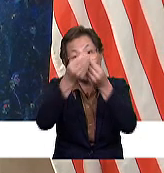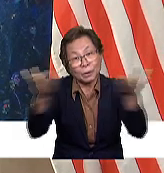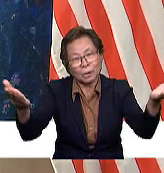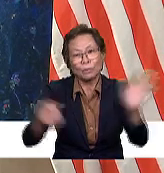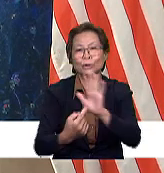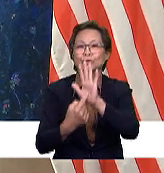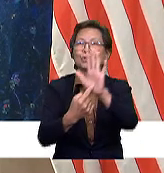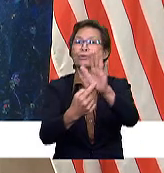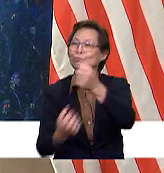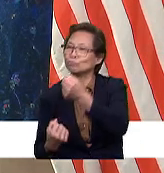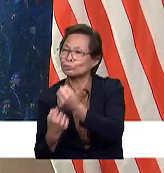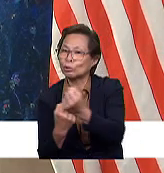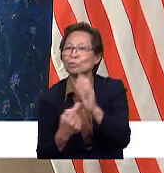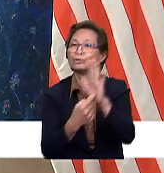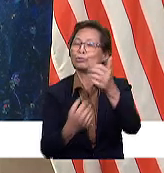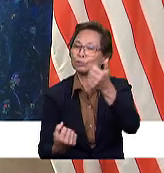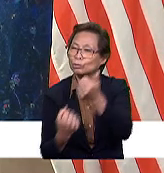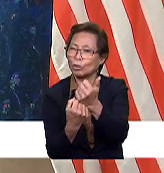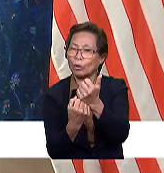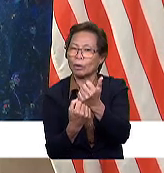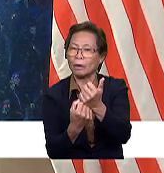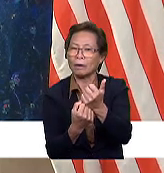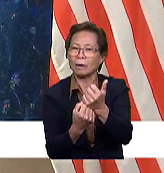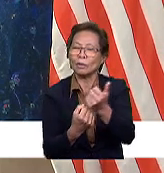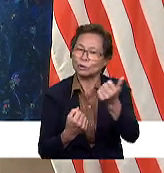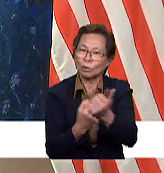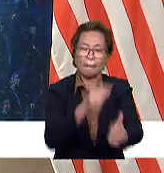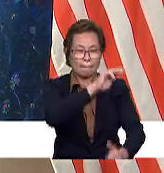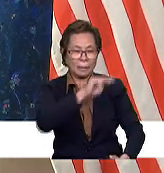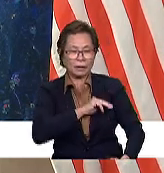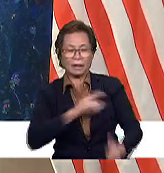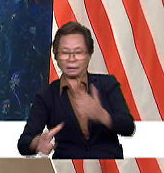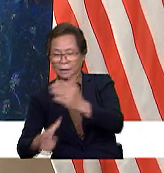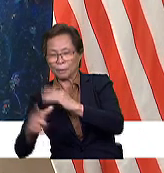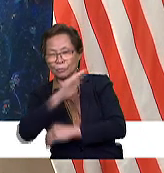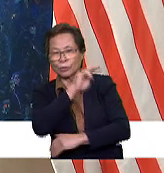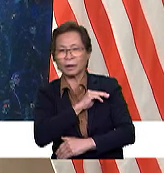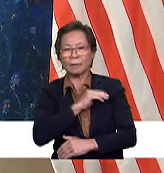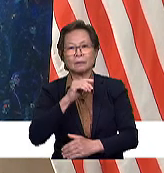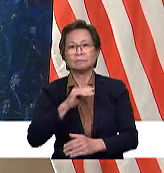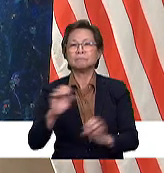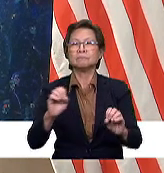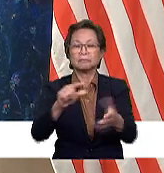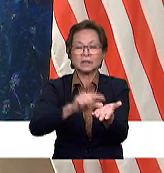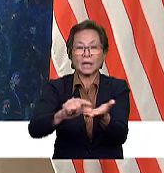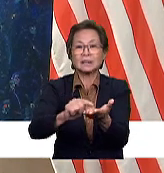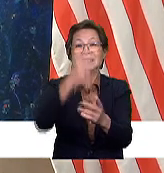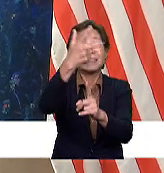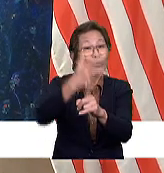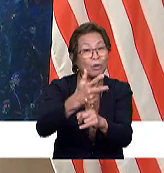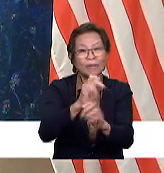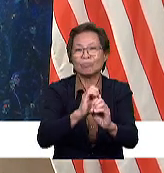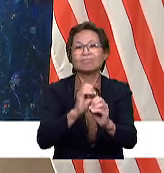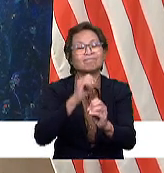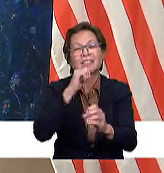Hai tanda sokongan barisan menteri dan timal antri dengan tidak mengambil gaji selama tiga